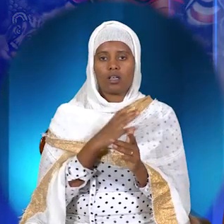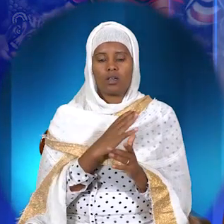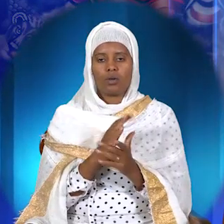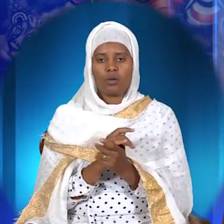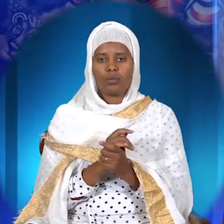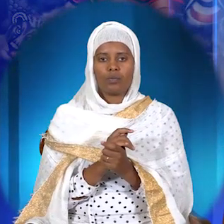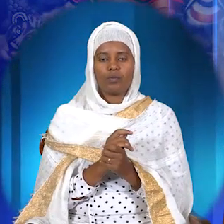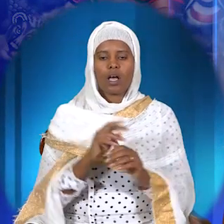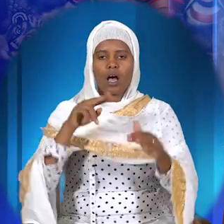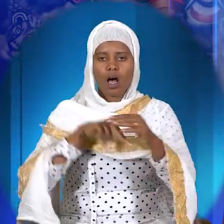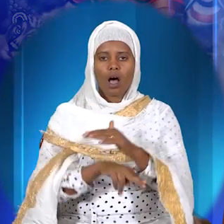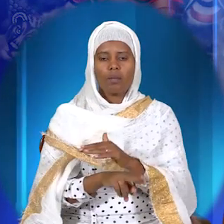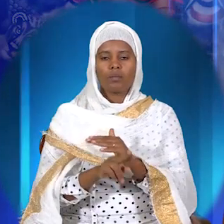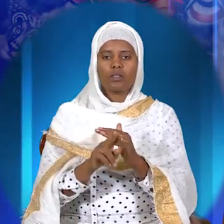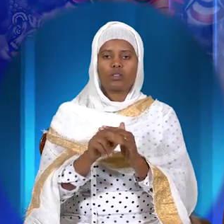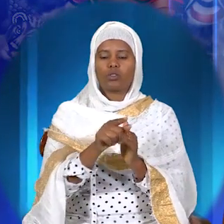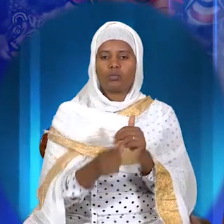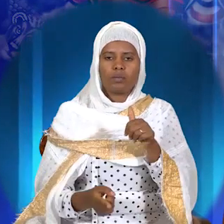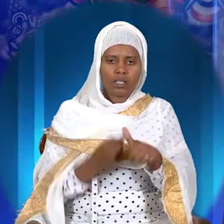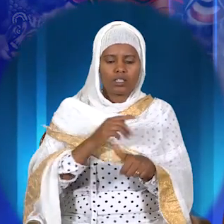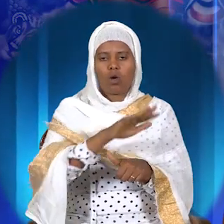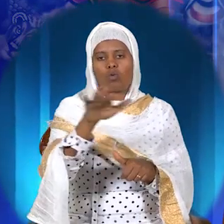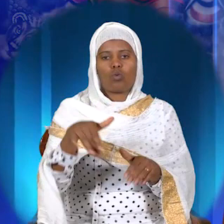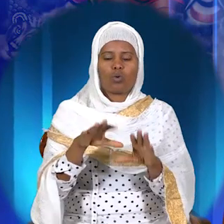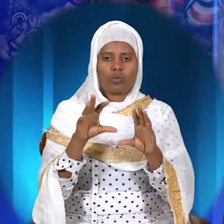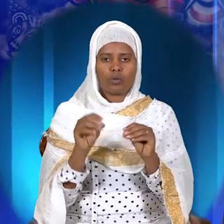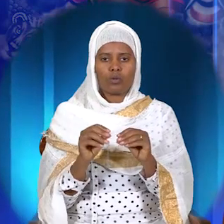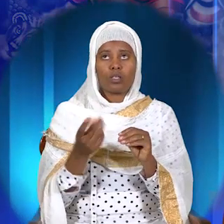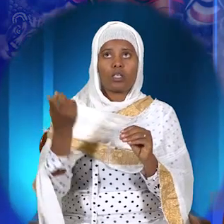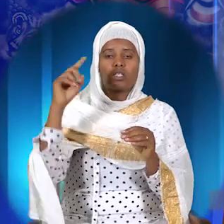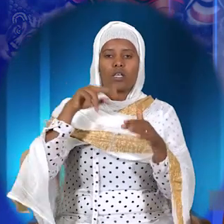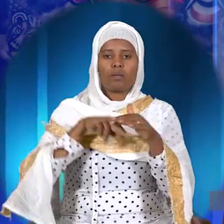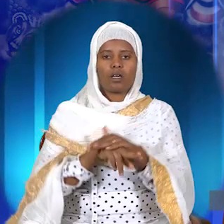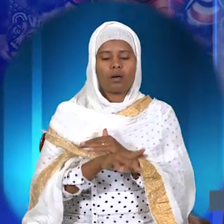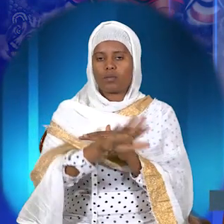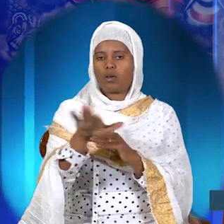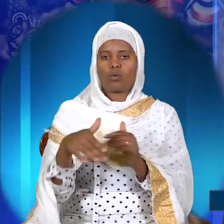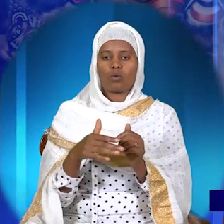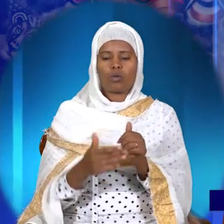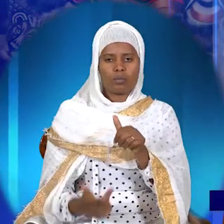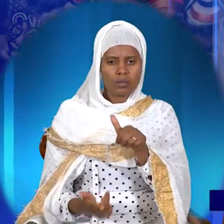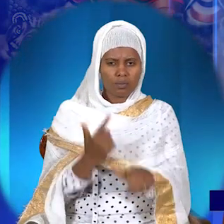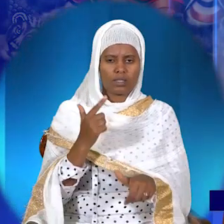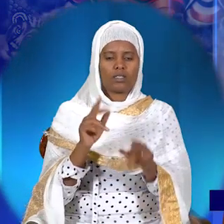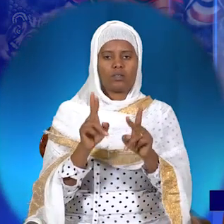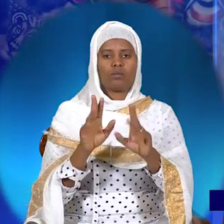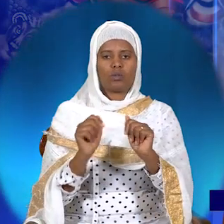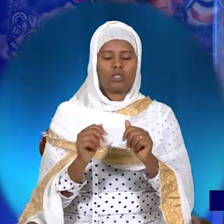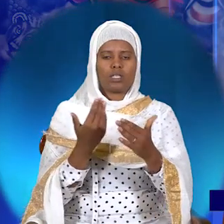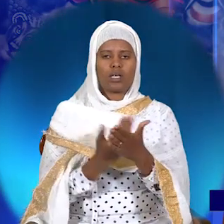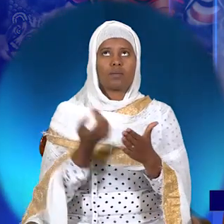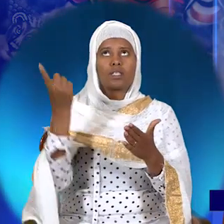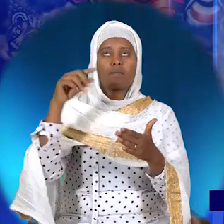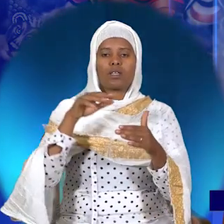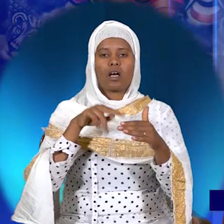ኩሉ ምንጭን መርከብ እንዳኣ እምበር ንሱ ካብ ወልሓደ ከምዘይተረኽበ እግዚኣብሔር ኣብ እውን ናይ ኩሉ ምንጪ መርከብ